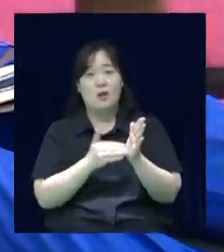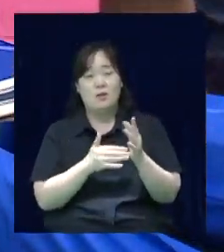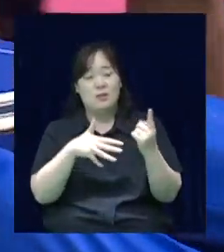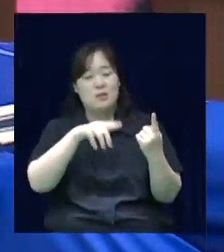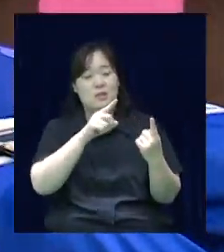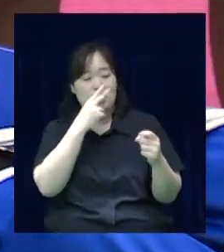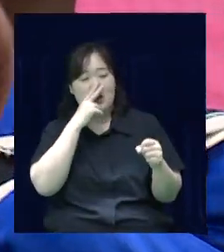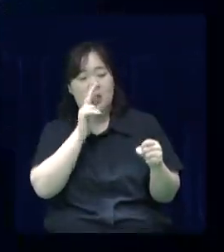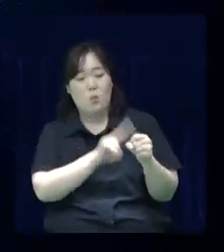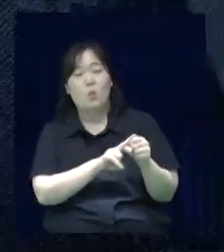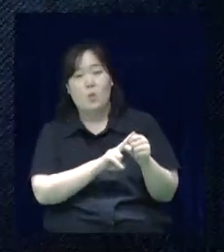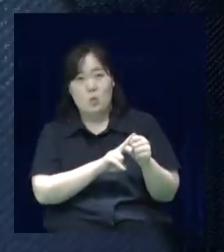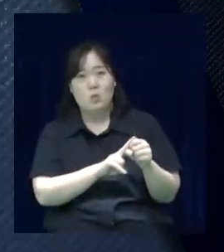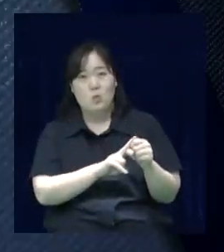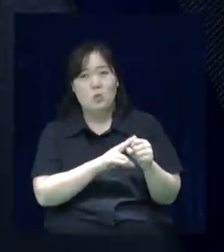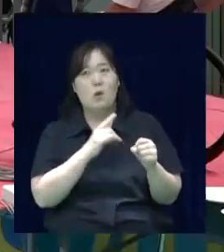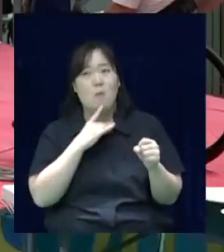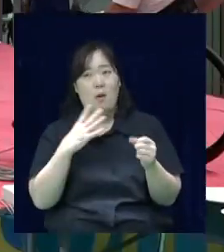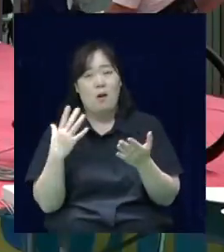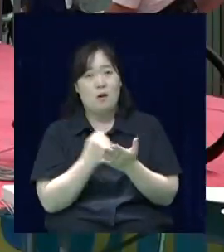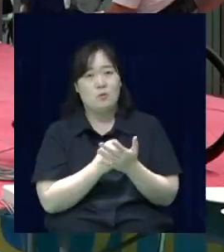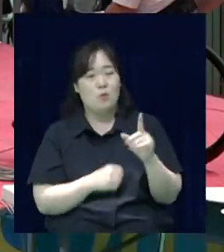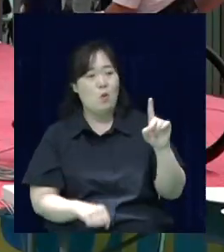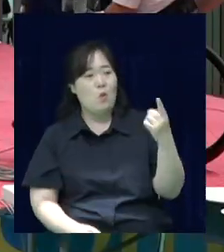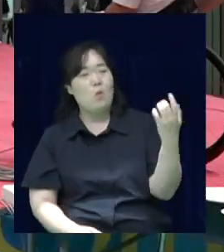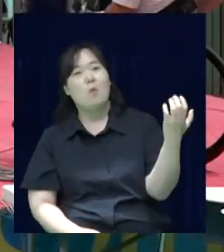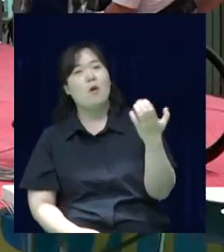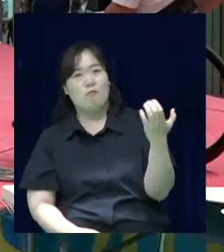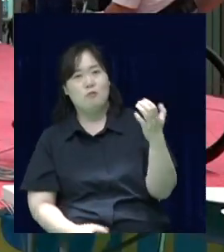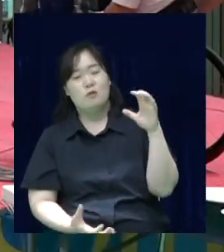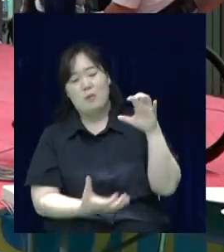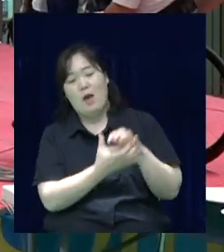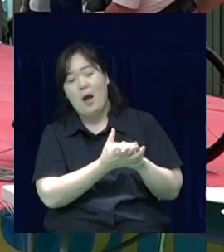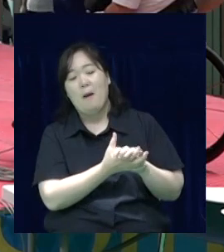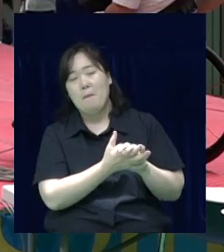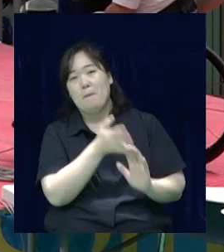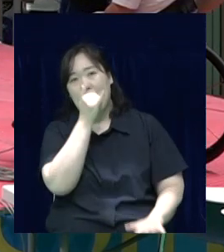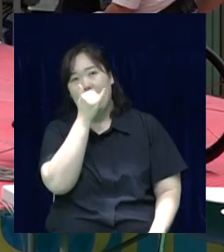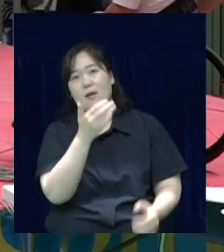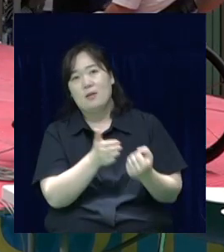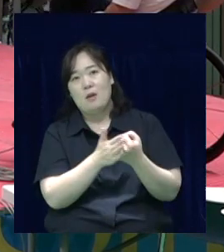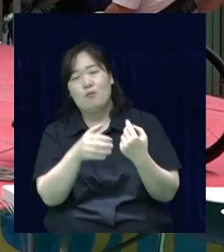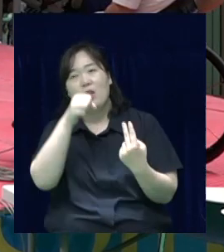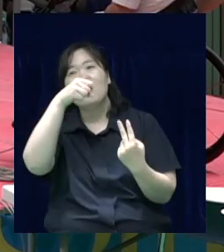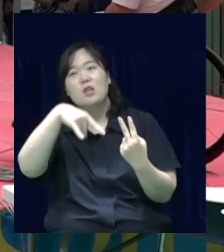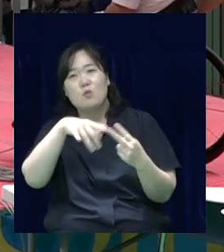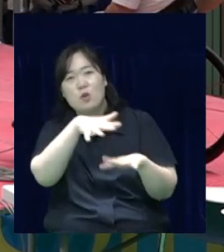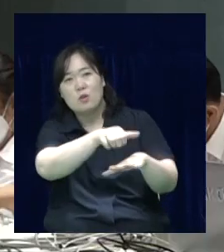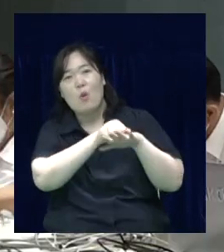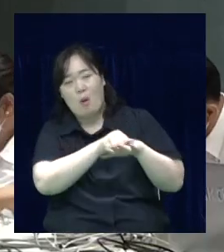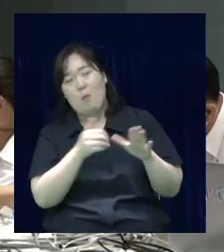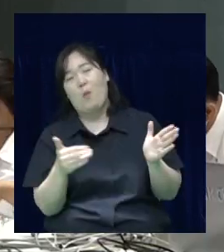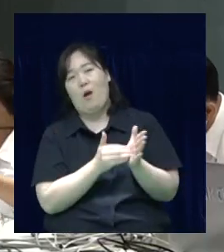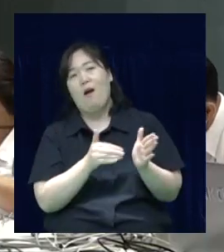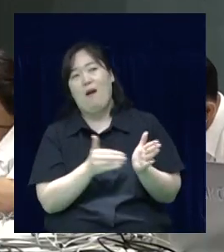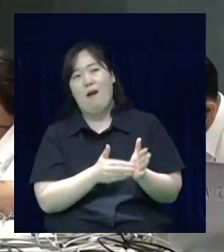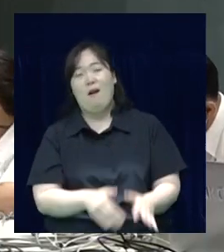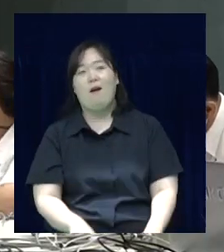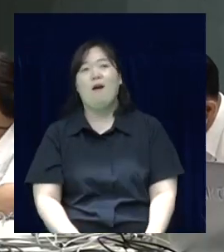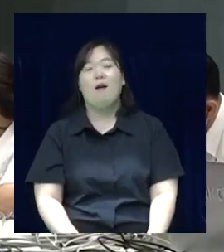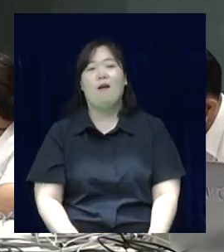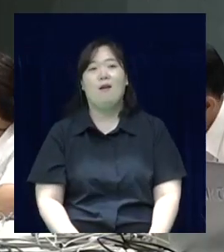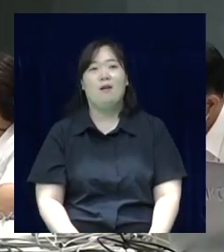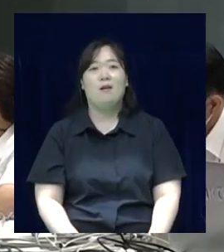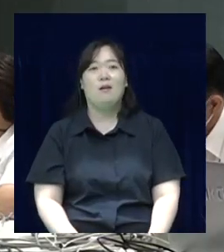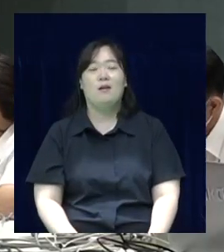1차 시도만을 갖고도 190kg 예. 이렇게 되더라도 일단은 2위는 또 확보를 해놓은 또 황찬우 선수고요. 예.